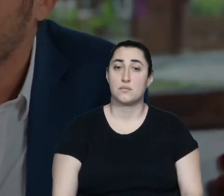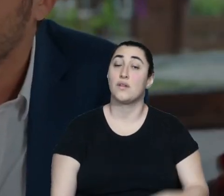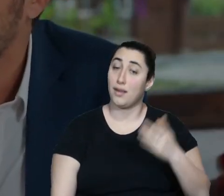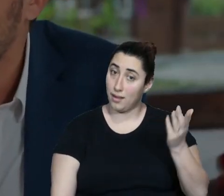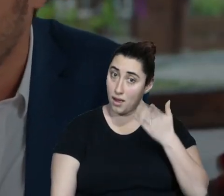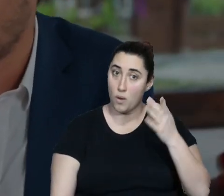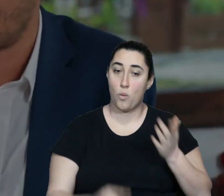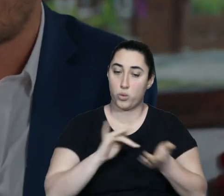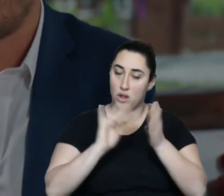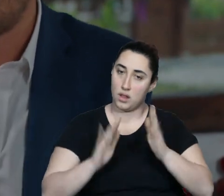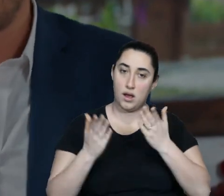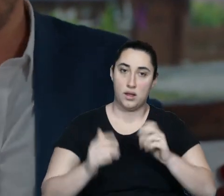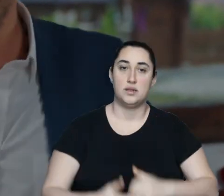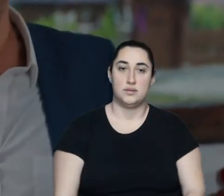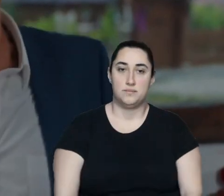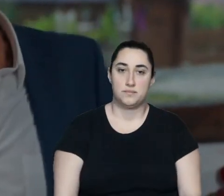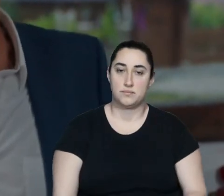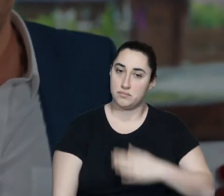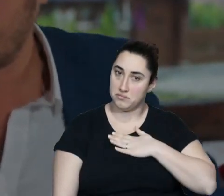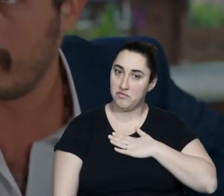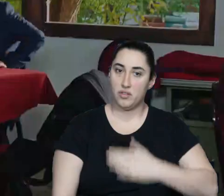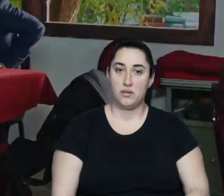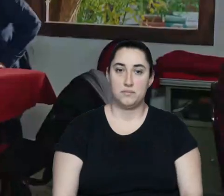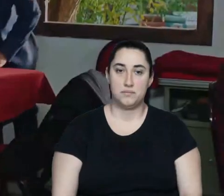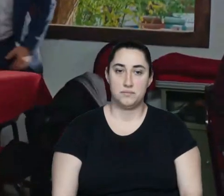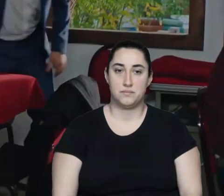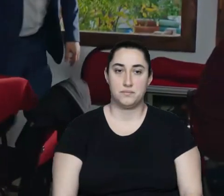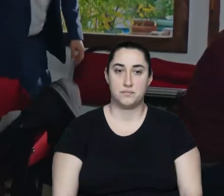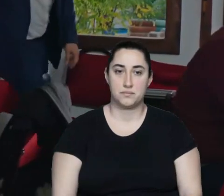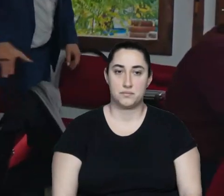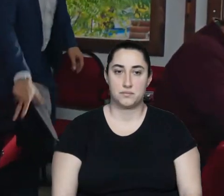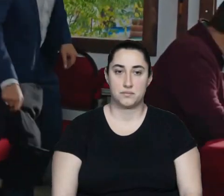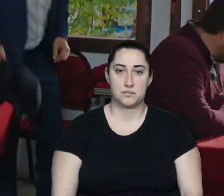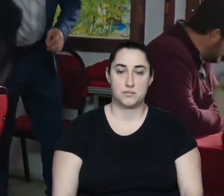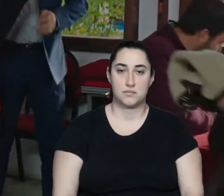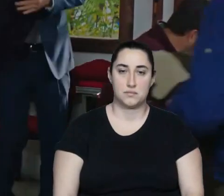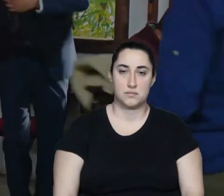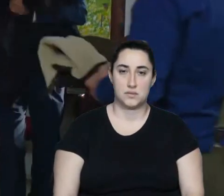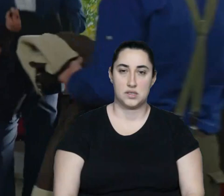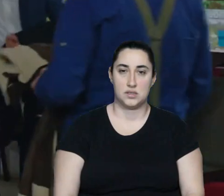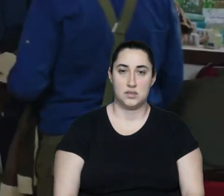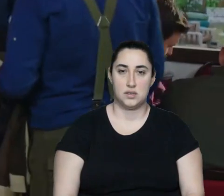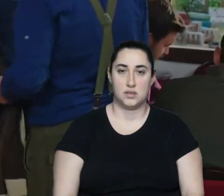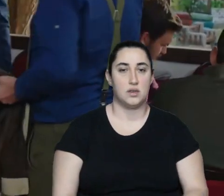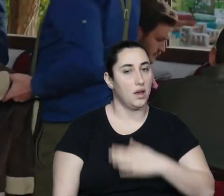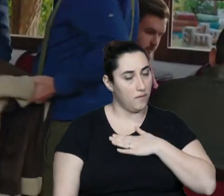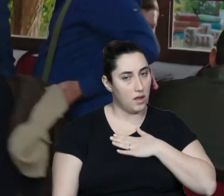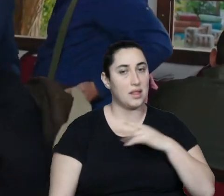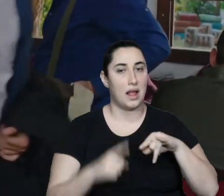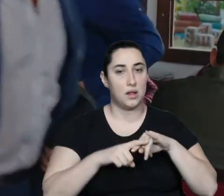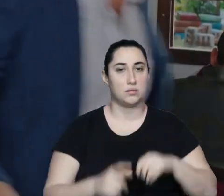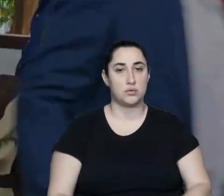Ya kalırsın öyle işte. Eyvallah. Kalktı. Ceketini sandalye sırtlığından aldı. Eyvallah